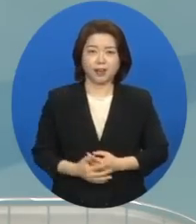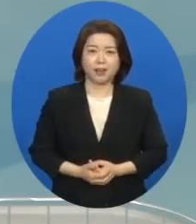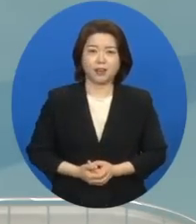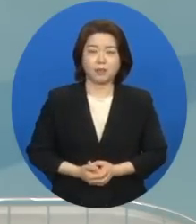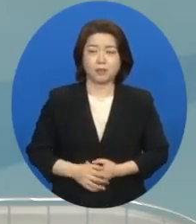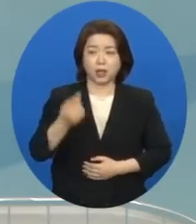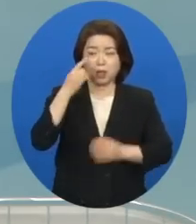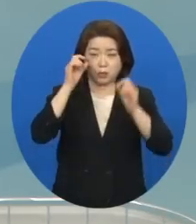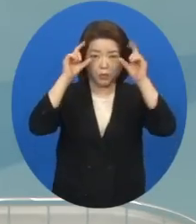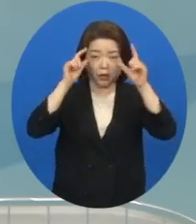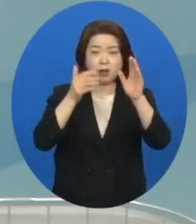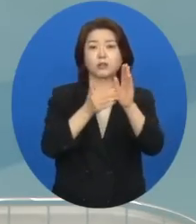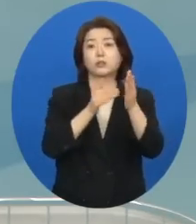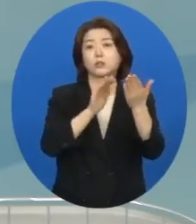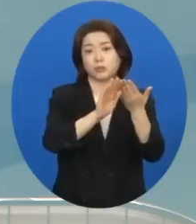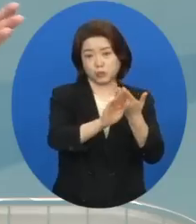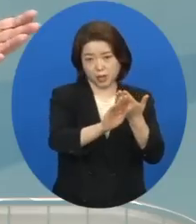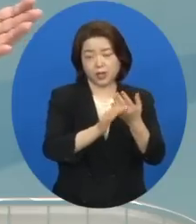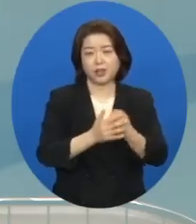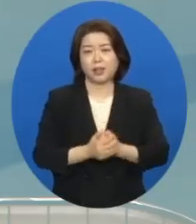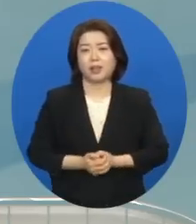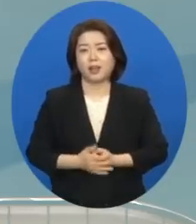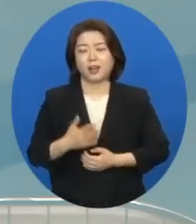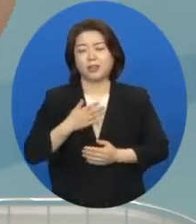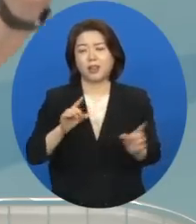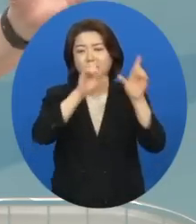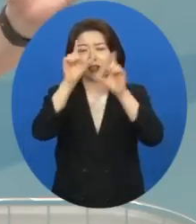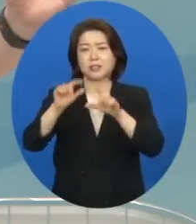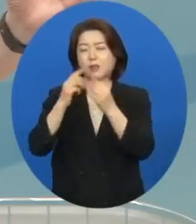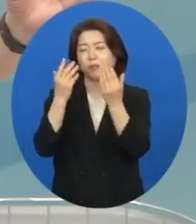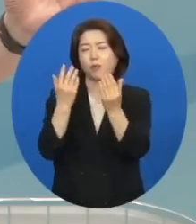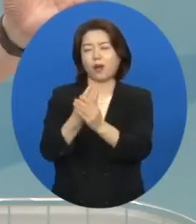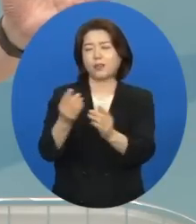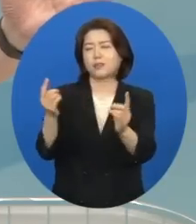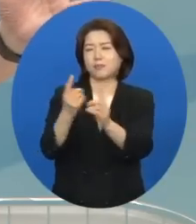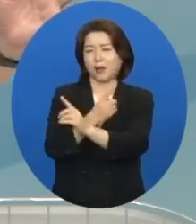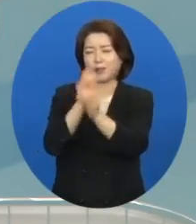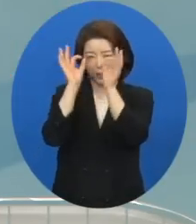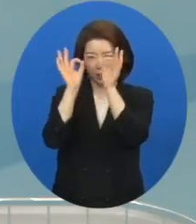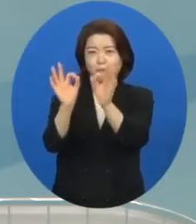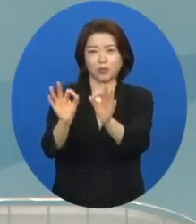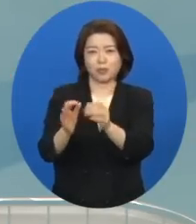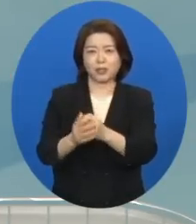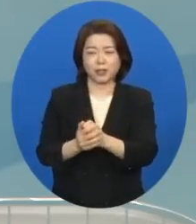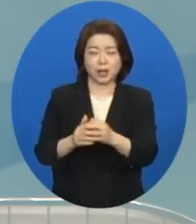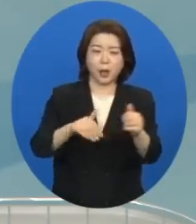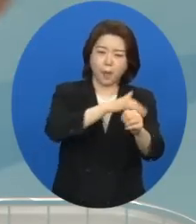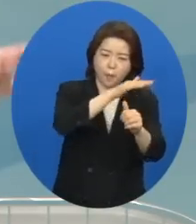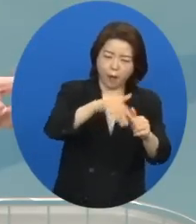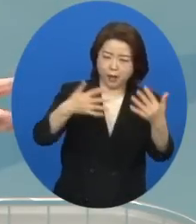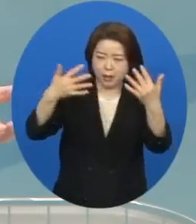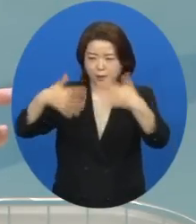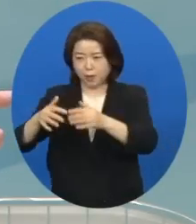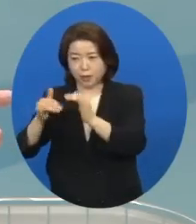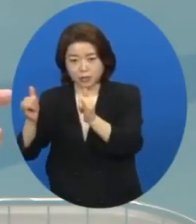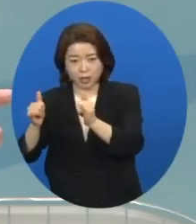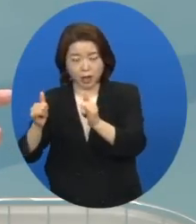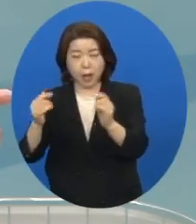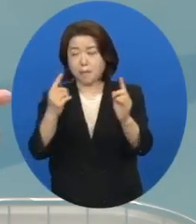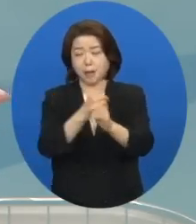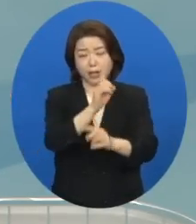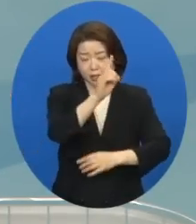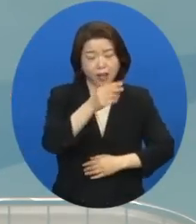눈이 열리고 나면 내 삶이 완전히 다르게 보여요. 환경, 여건, 사람 달라진 거 하나